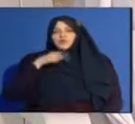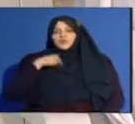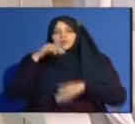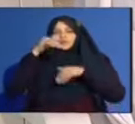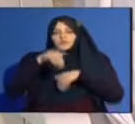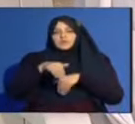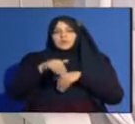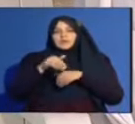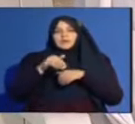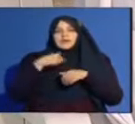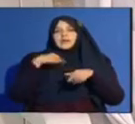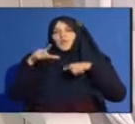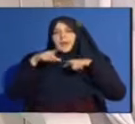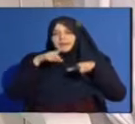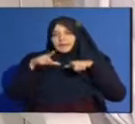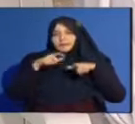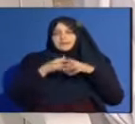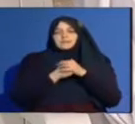ولا كريناها